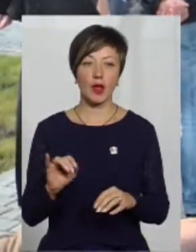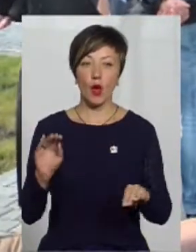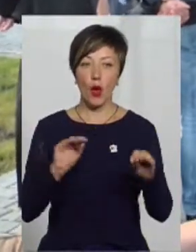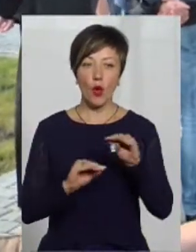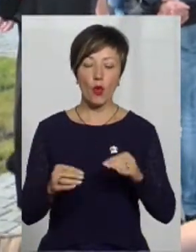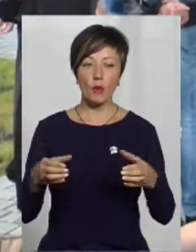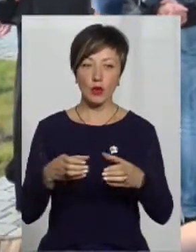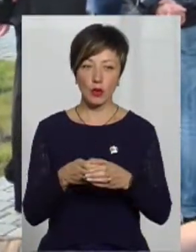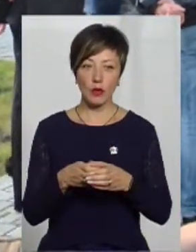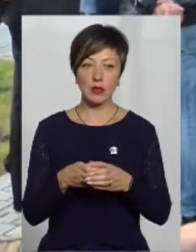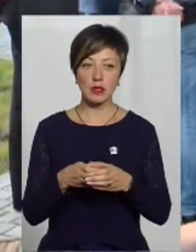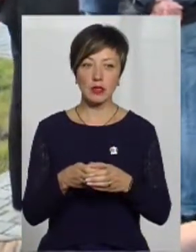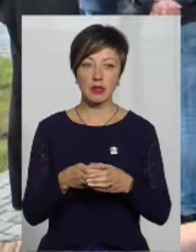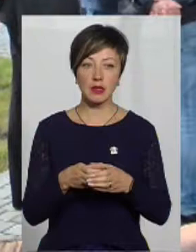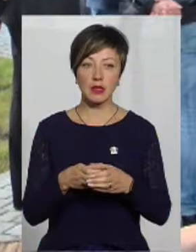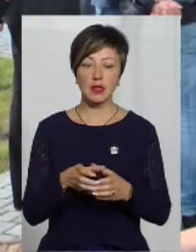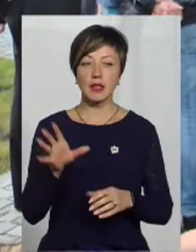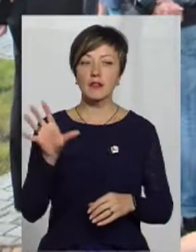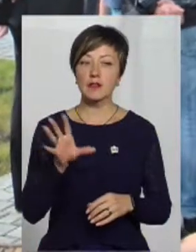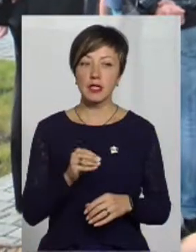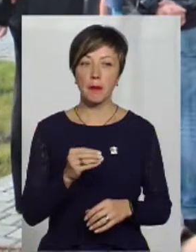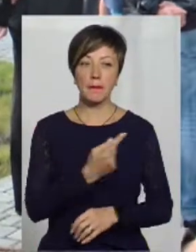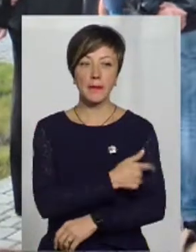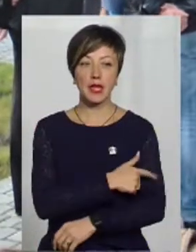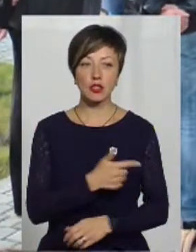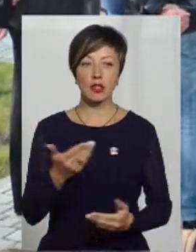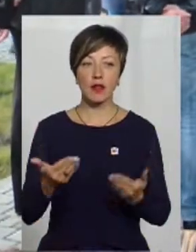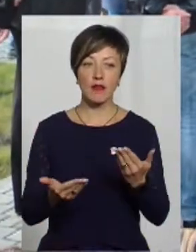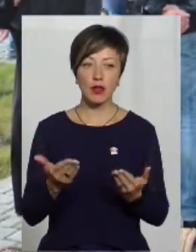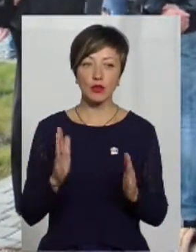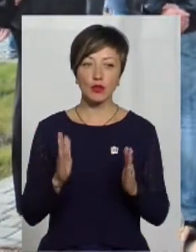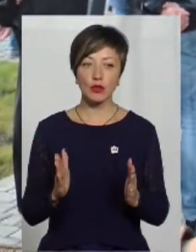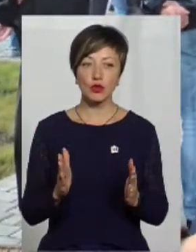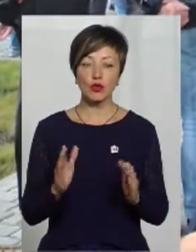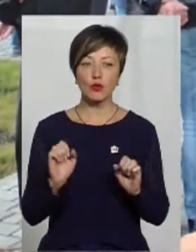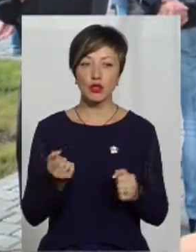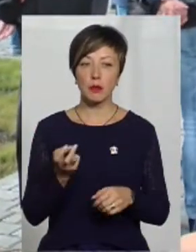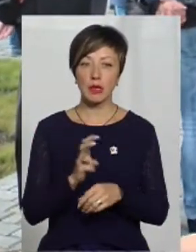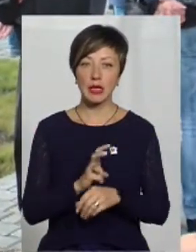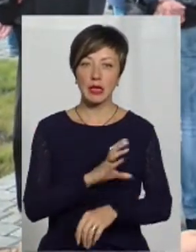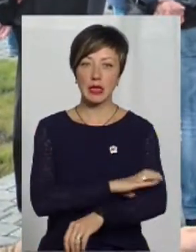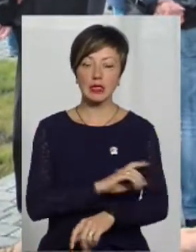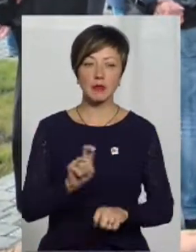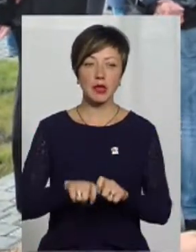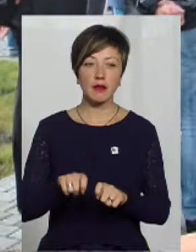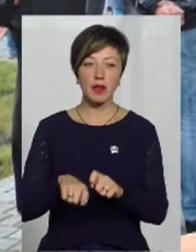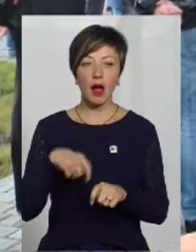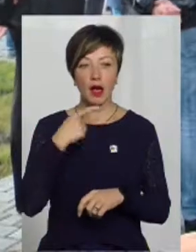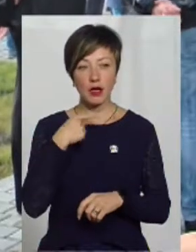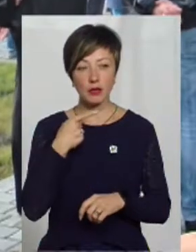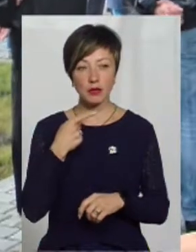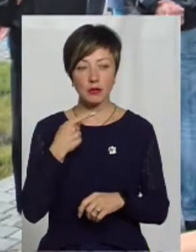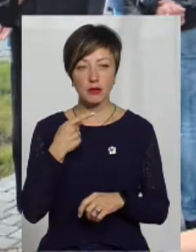укомплектовано. І всі медичні, мабуть, будуть, що можна прийти змірити тиск. Ми кажемо,